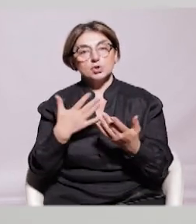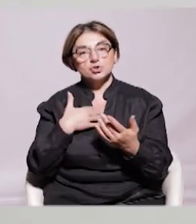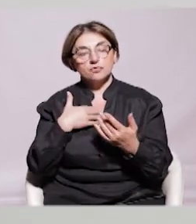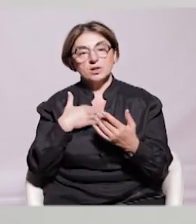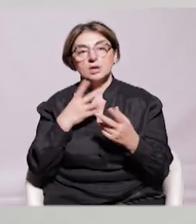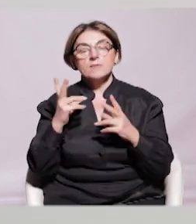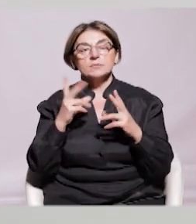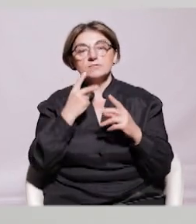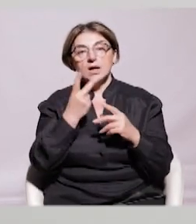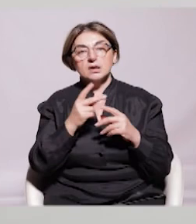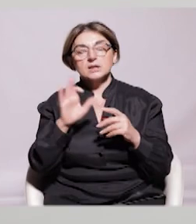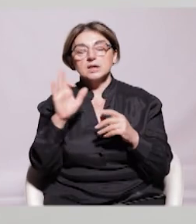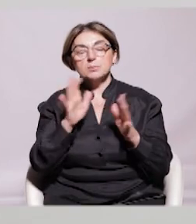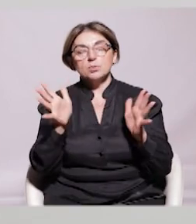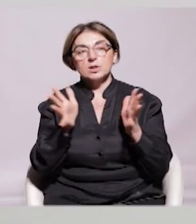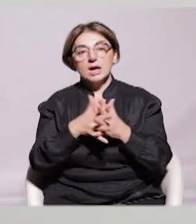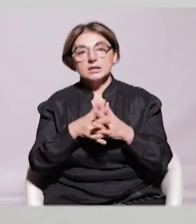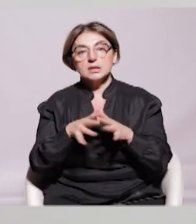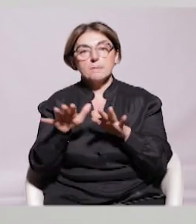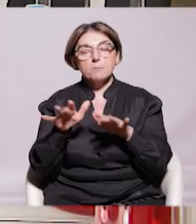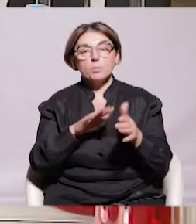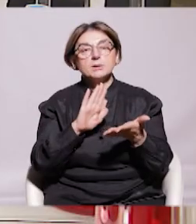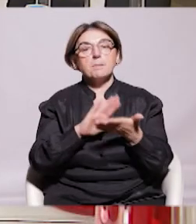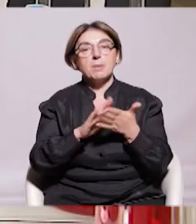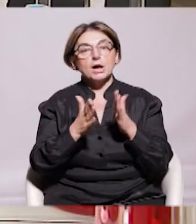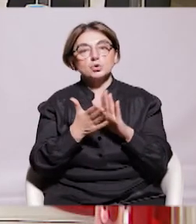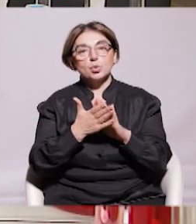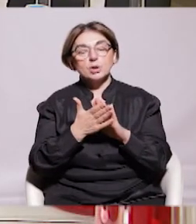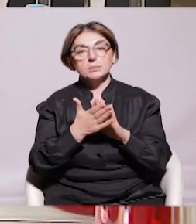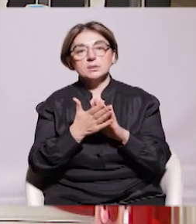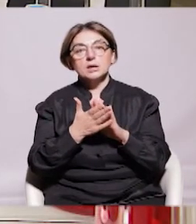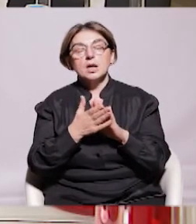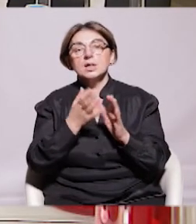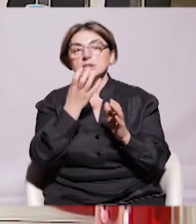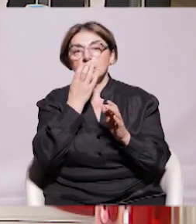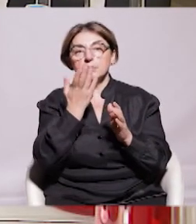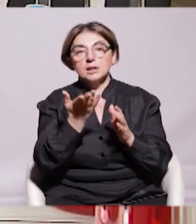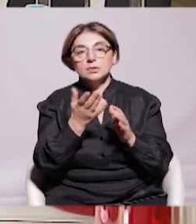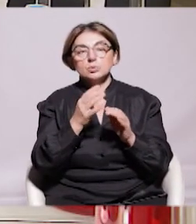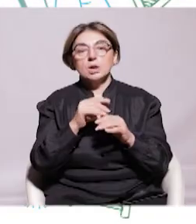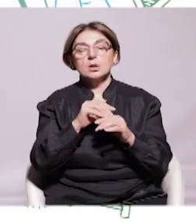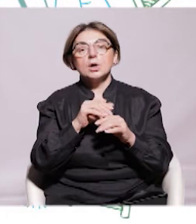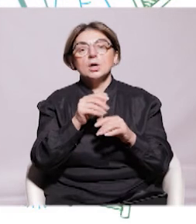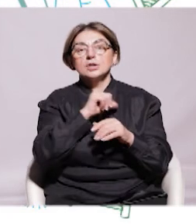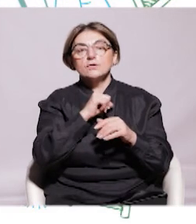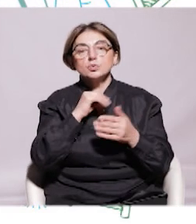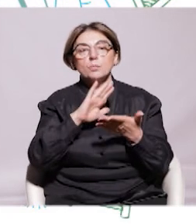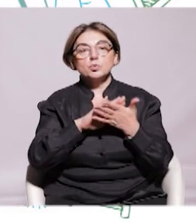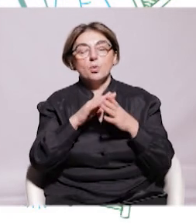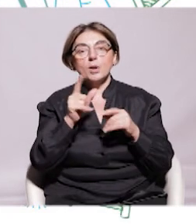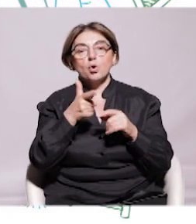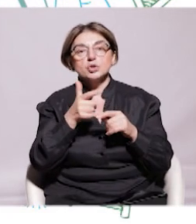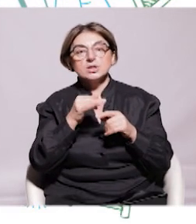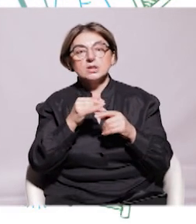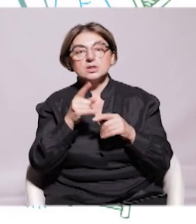იყო, ჩვენ განვიხილეთ ქიმიურ რეაქციაზე მოქმედი ფაქტორებიდან ტემპერატურის გავლენა,